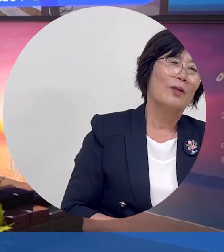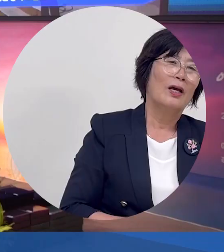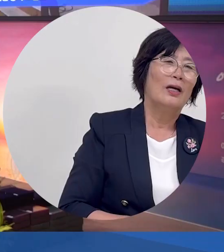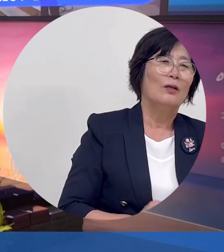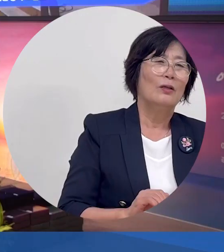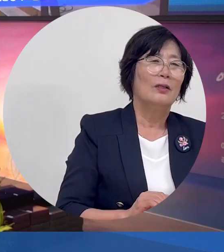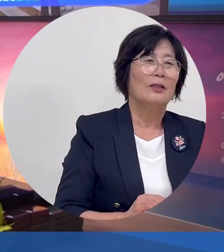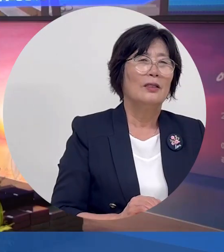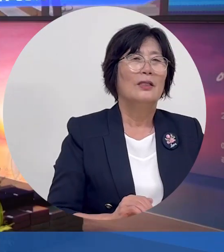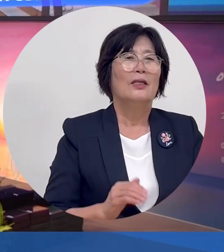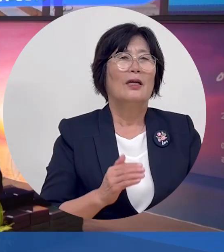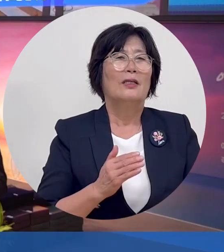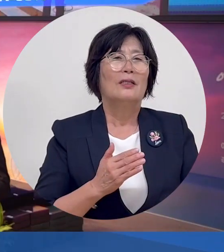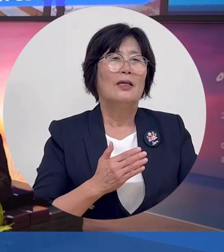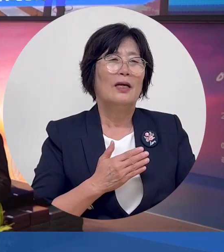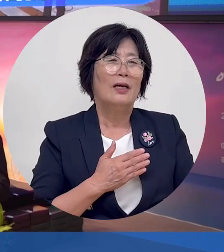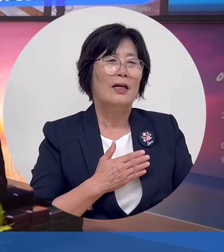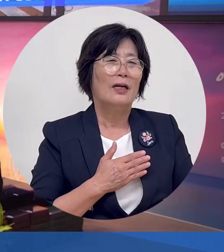은혜로만